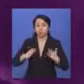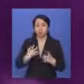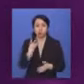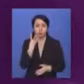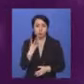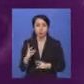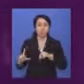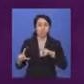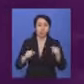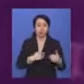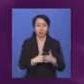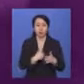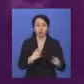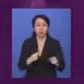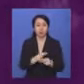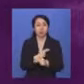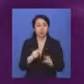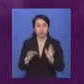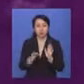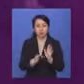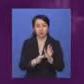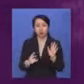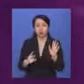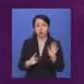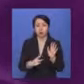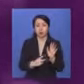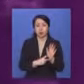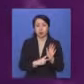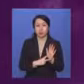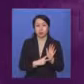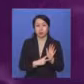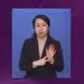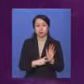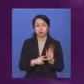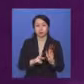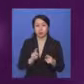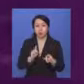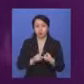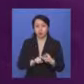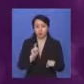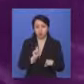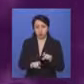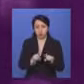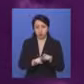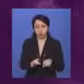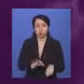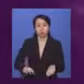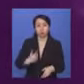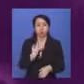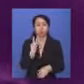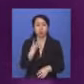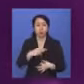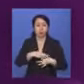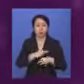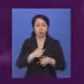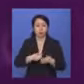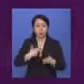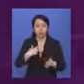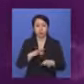у 4 завозных с профилактической целью и у 7 для эпиднадзора. В области задействовано 4 лаборатории,